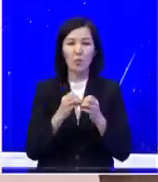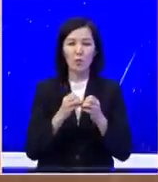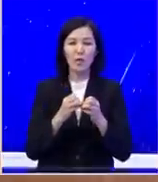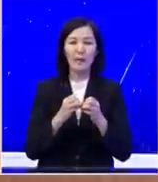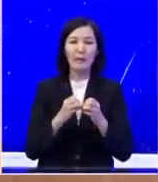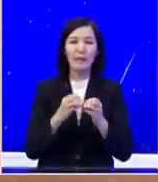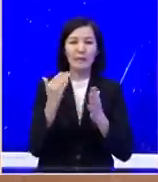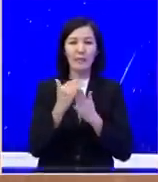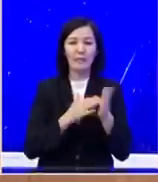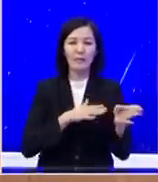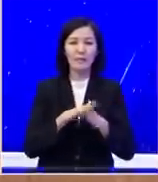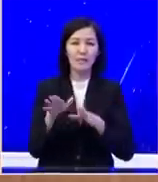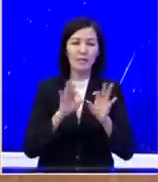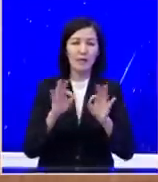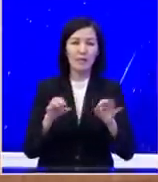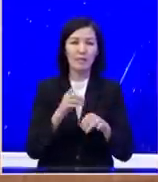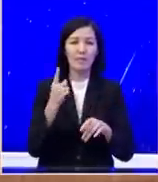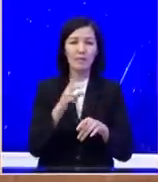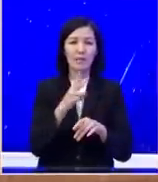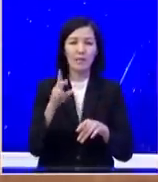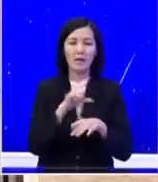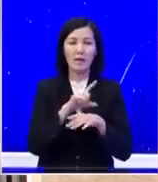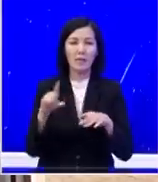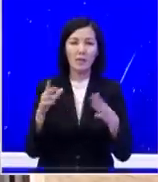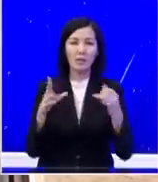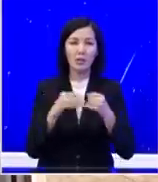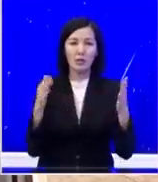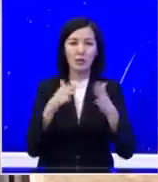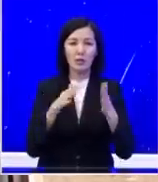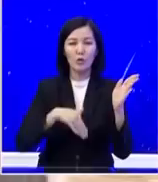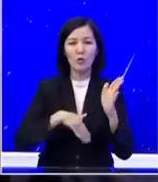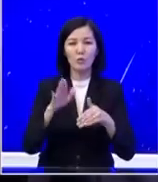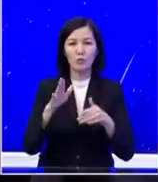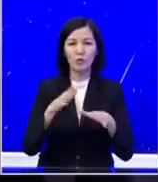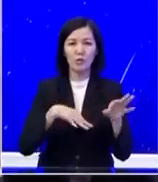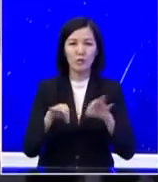асырылуы баяндалды. Бір және екі қабатты коттедждердің салыну сапасы көрсетілді.